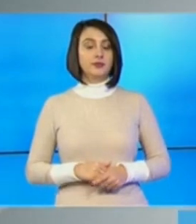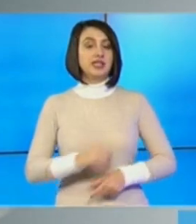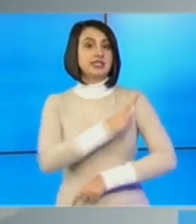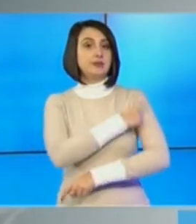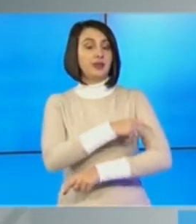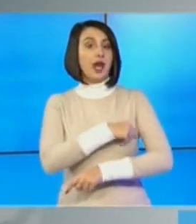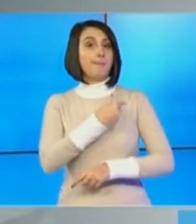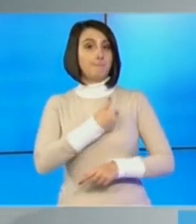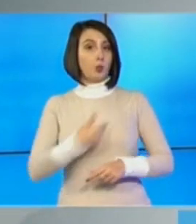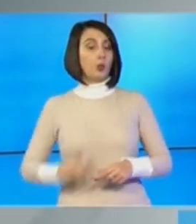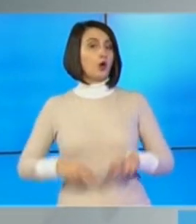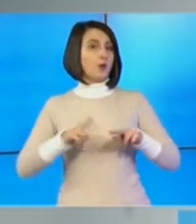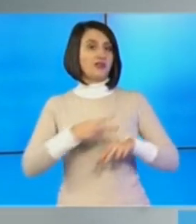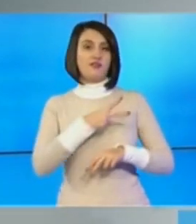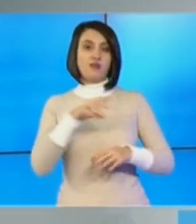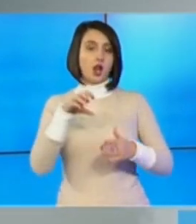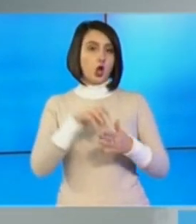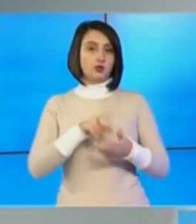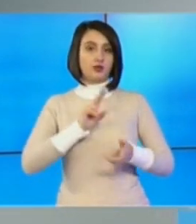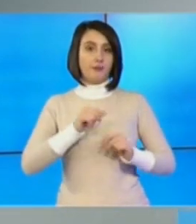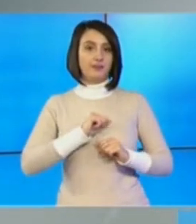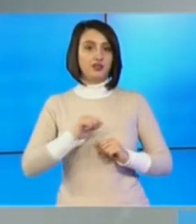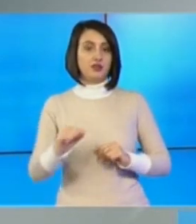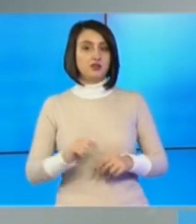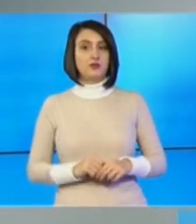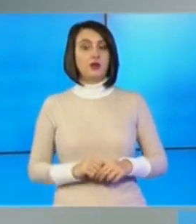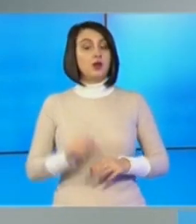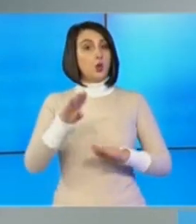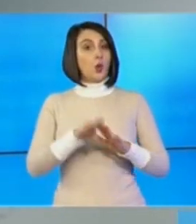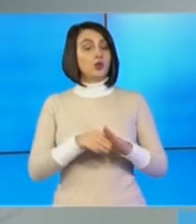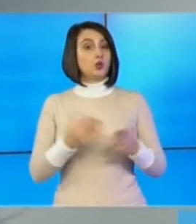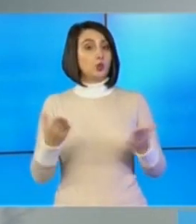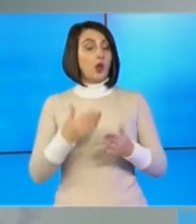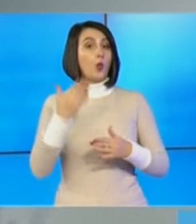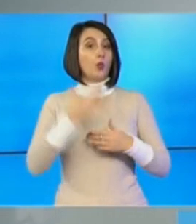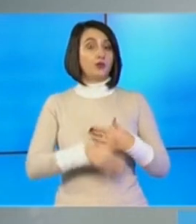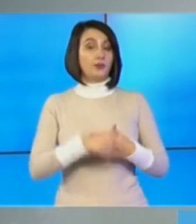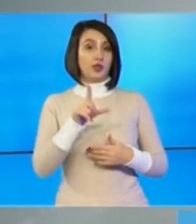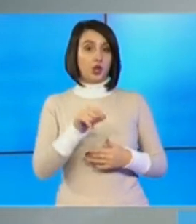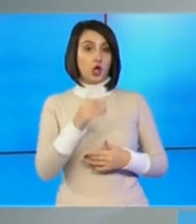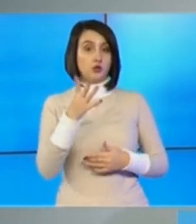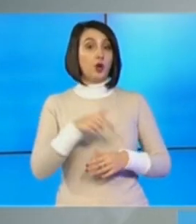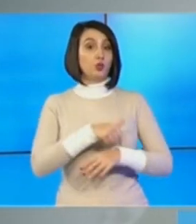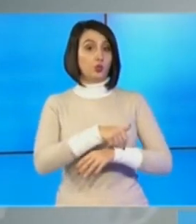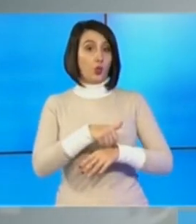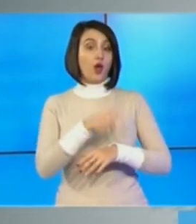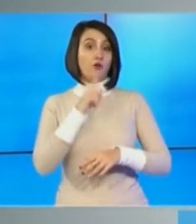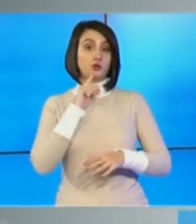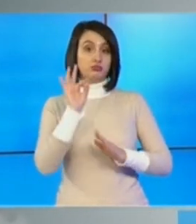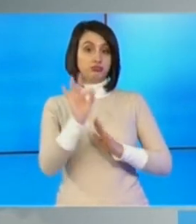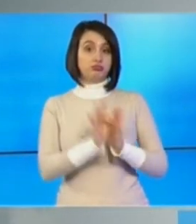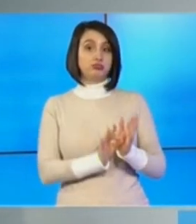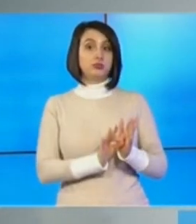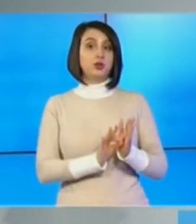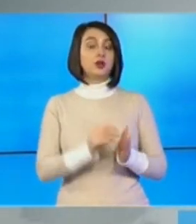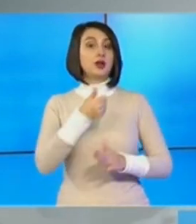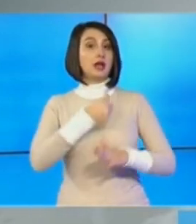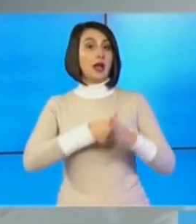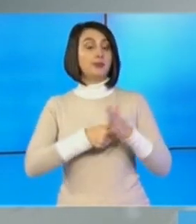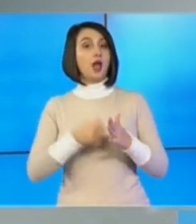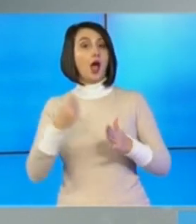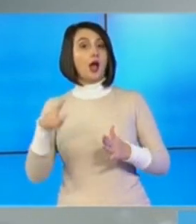Spitalele din București au rămas fără locuri la terapie intensivă, în contextul în care doar în ultimele 24 de ore au fost înregistrate doar în